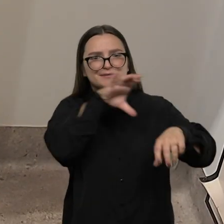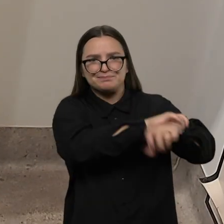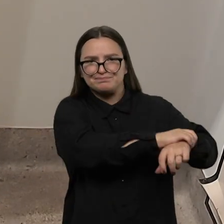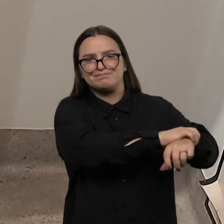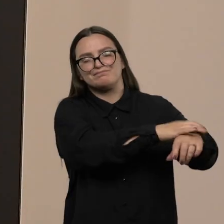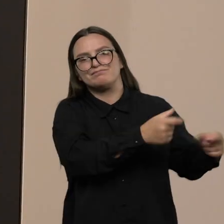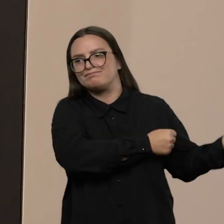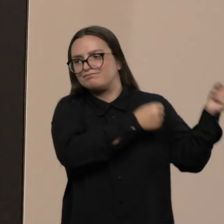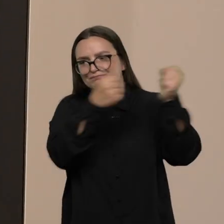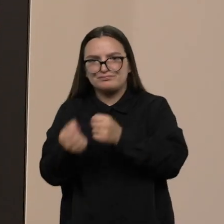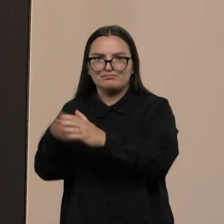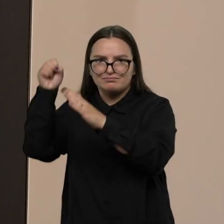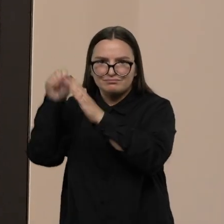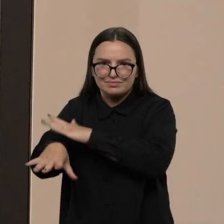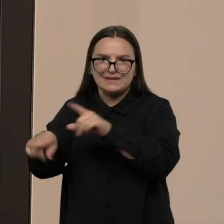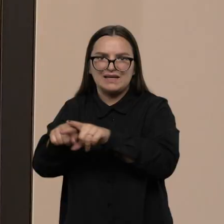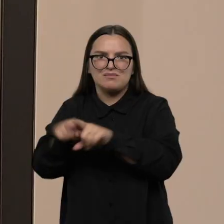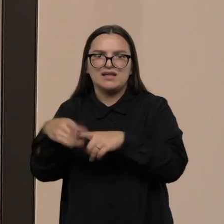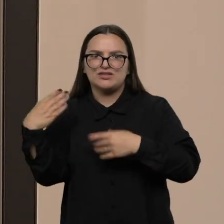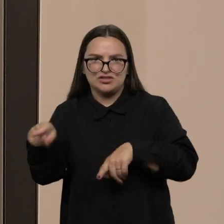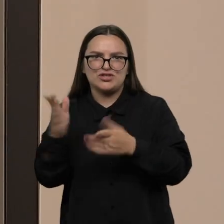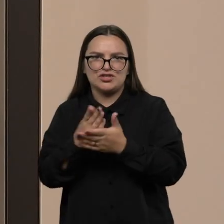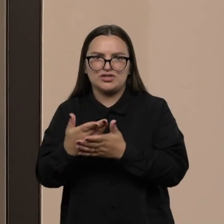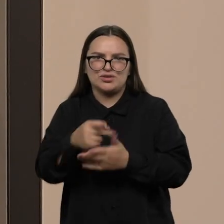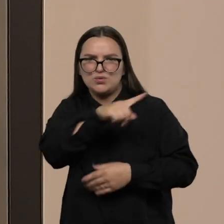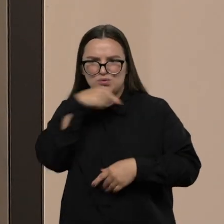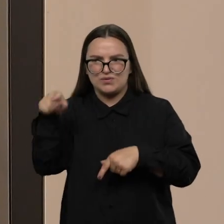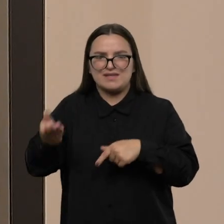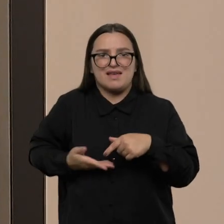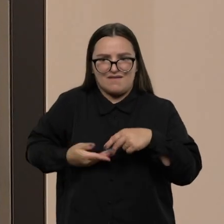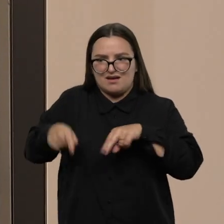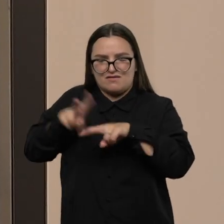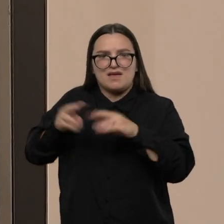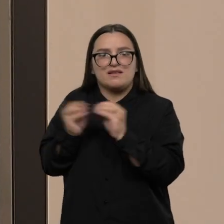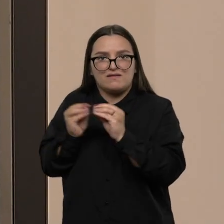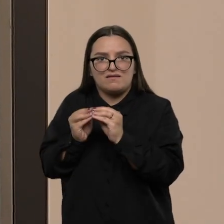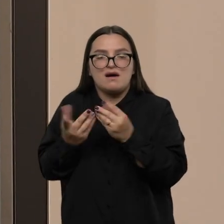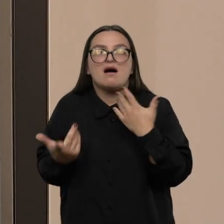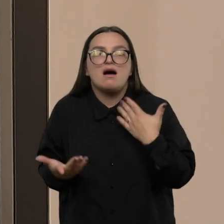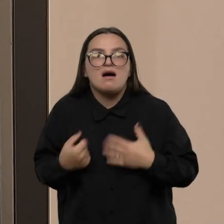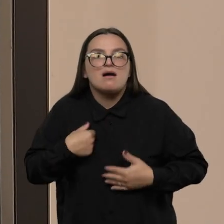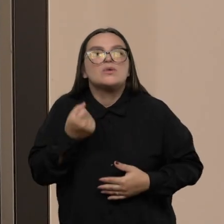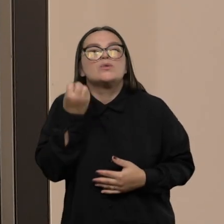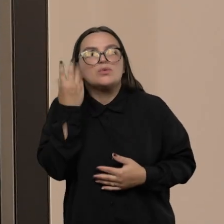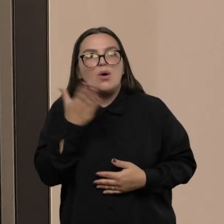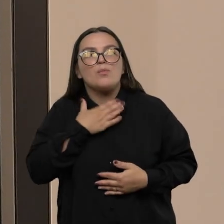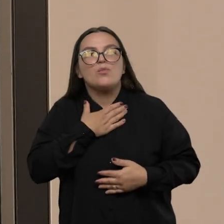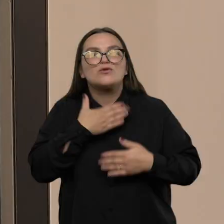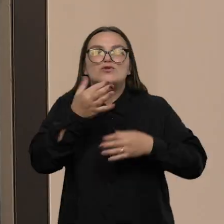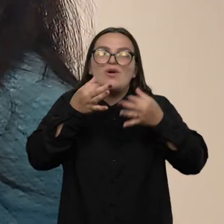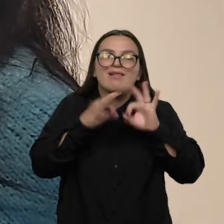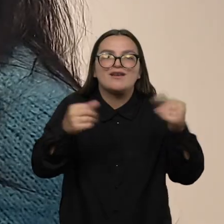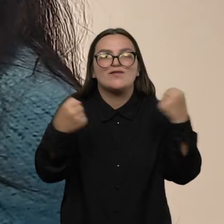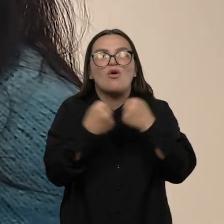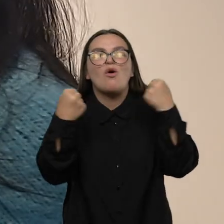kalino žmonės, čia ir gyveno tie patys stribai. Na ir tiesiog atėjo ta tokia mintis, savaime suprantama, kad čia mūsų